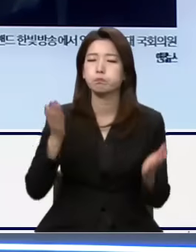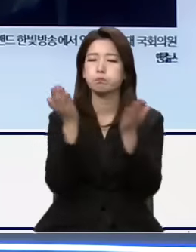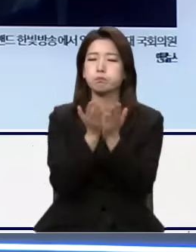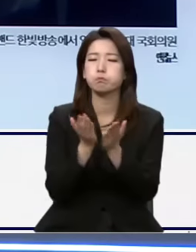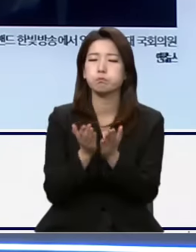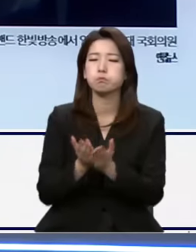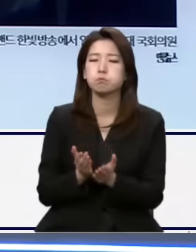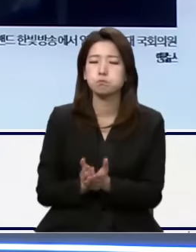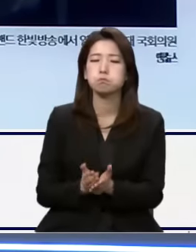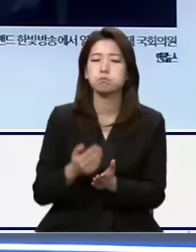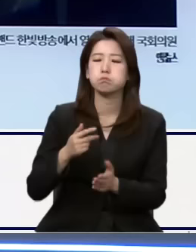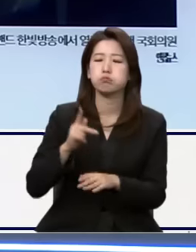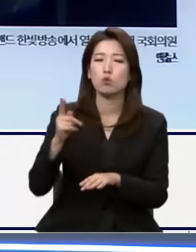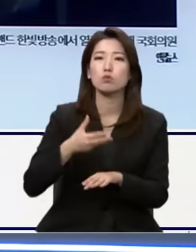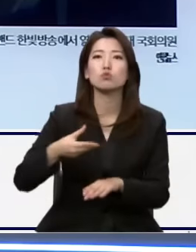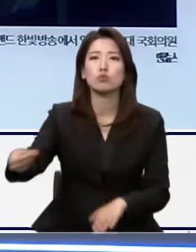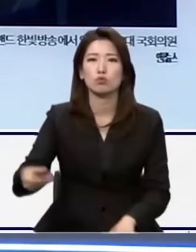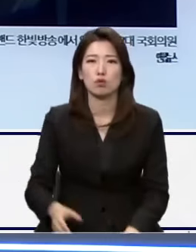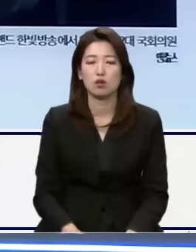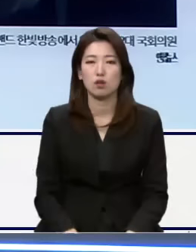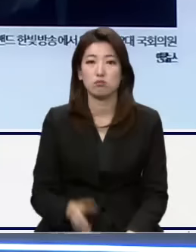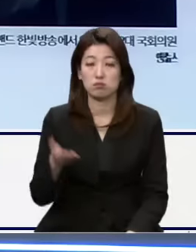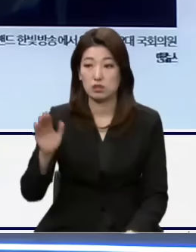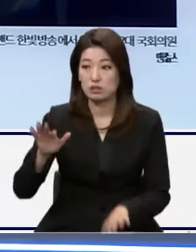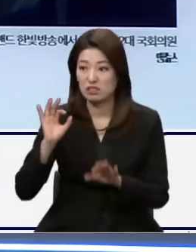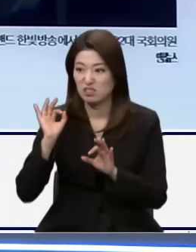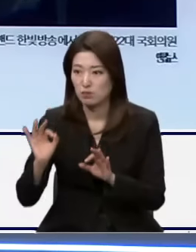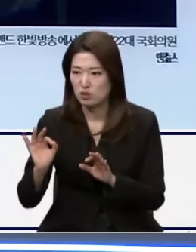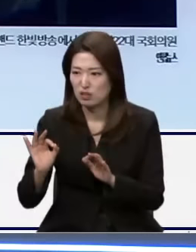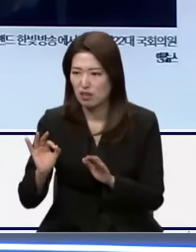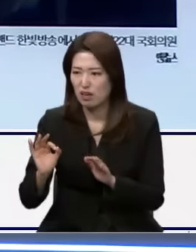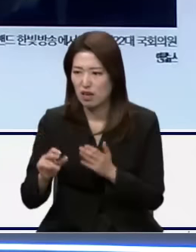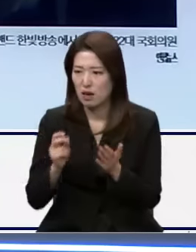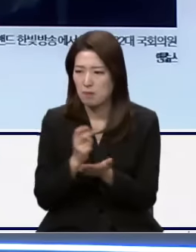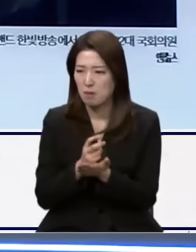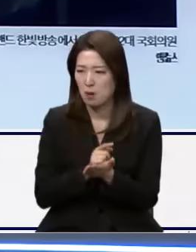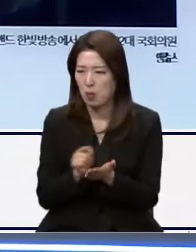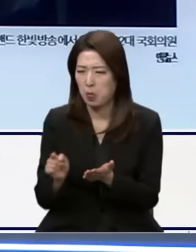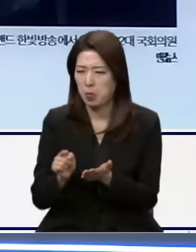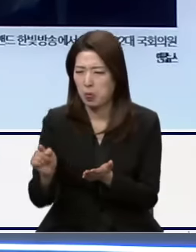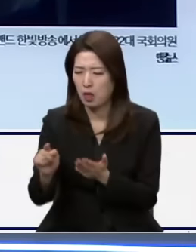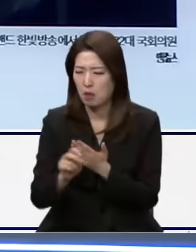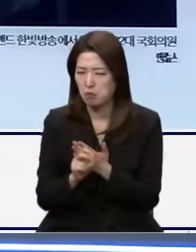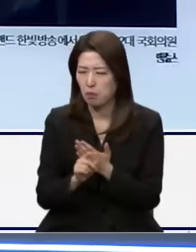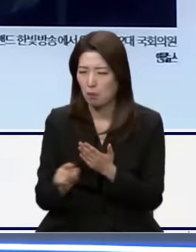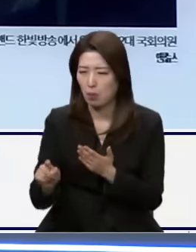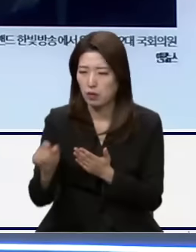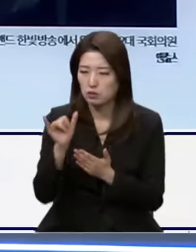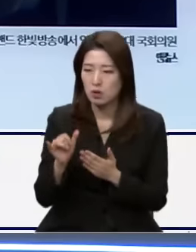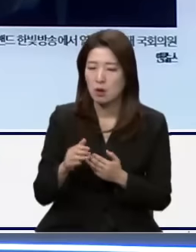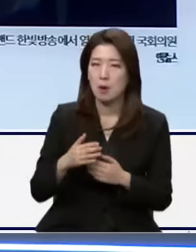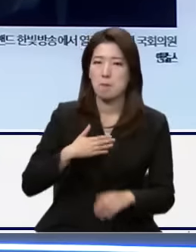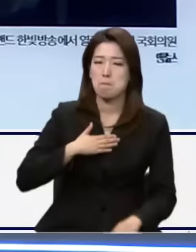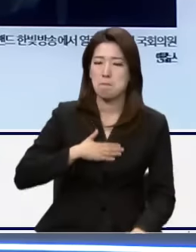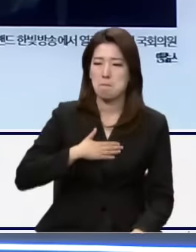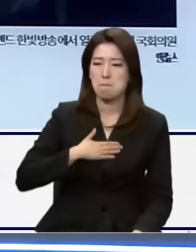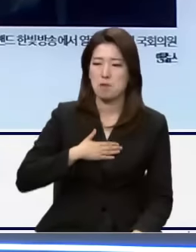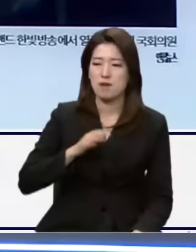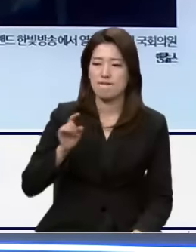회수하겠습니다라고 지금 얘기를 한 건데 사실 양문석 후보도 집팔아서 갚겠습니다라고 얘기를 했죠